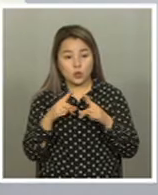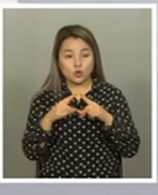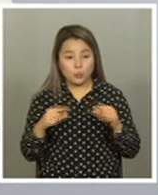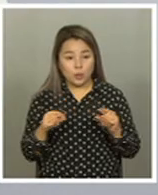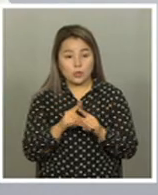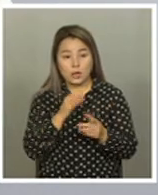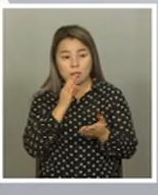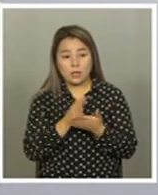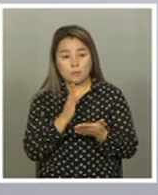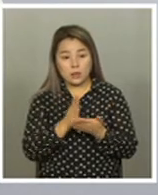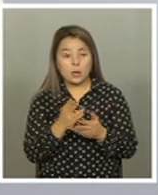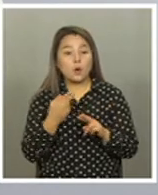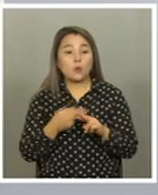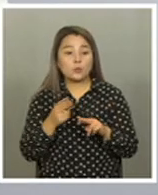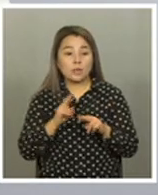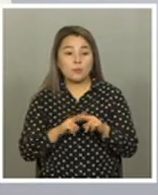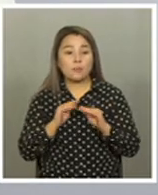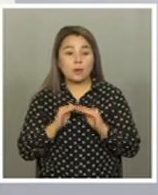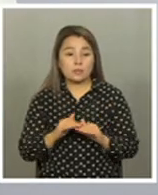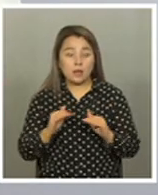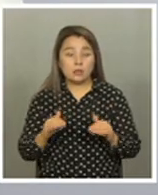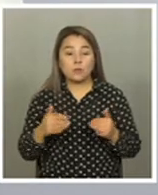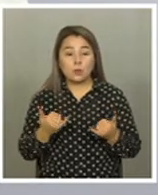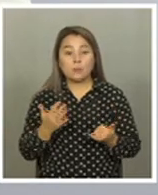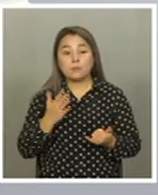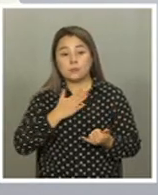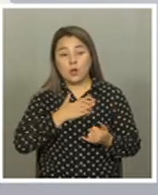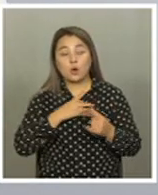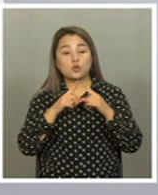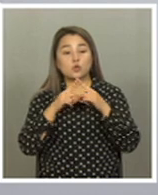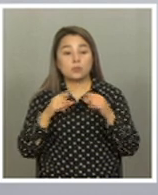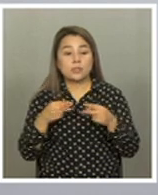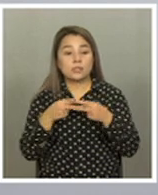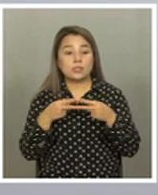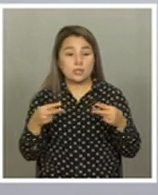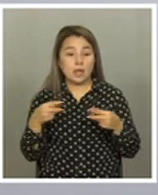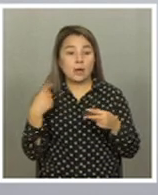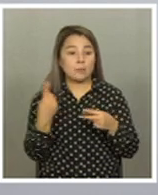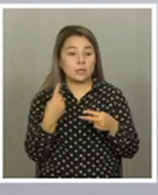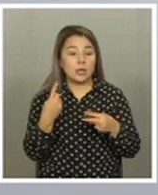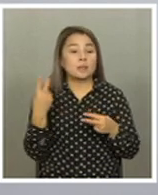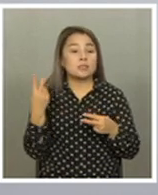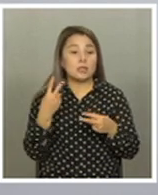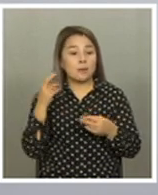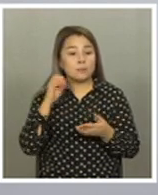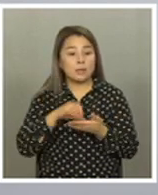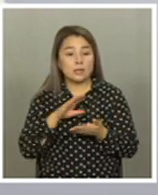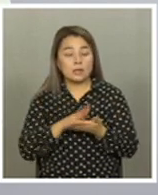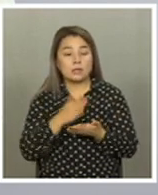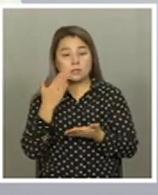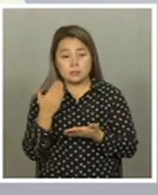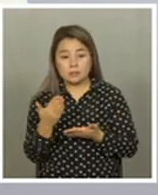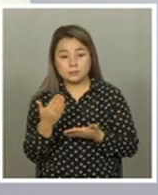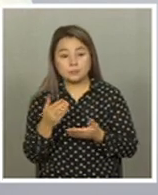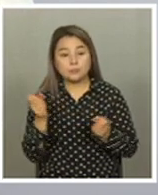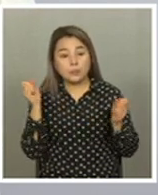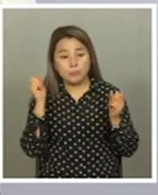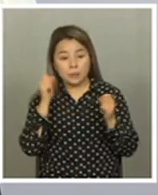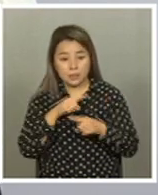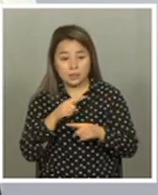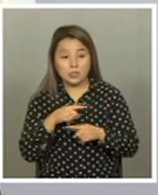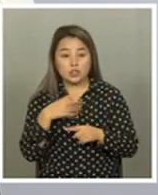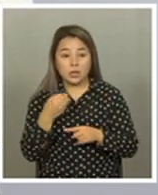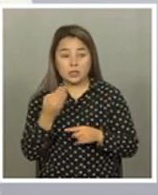болады. Сонымен, балалар, бүгін біз үш бұрыштар теңдігінің бірінші, екінші белгісін білдік және